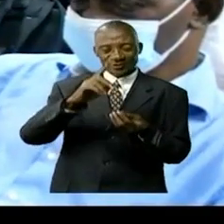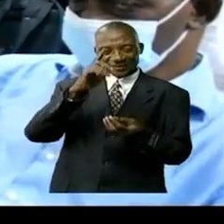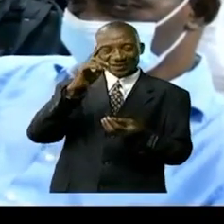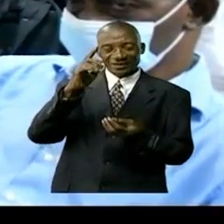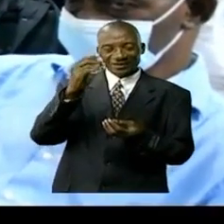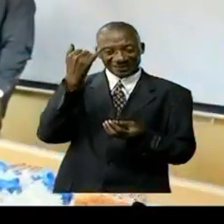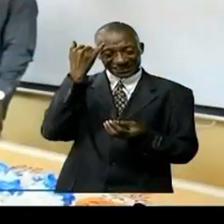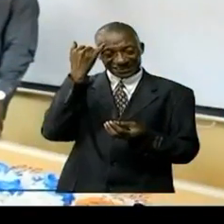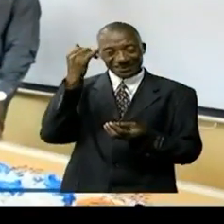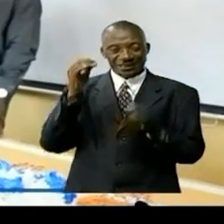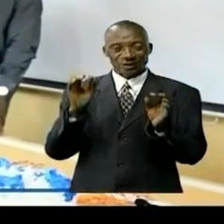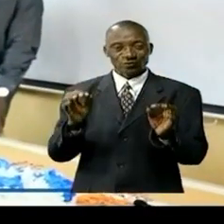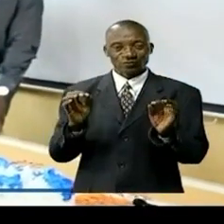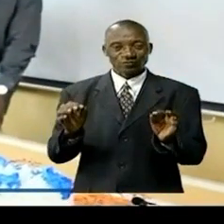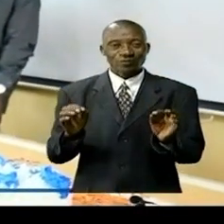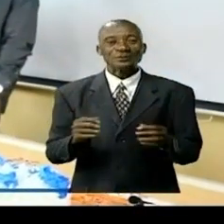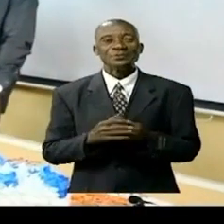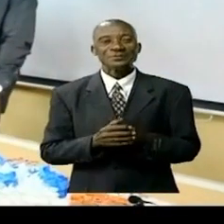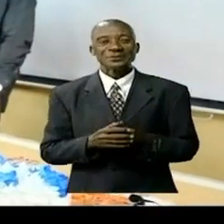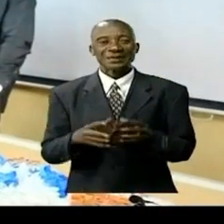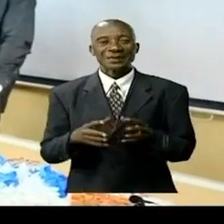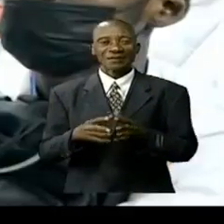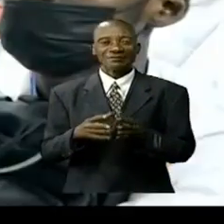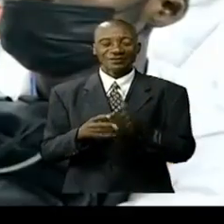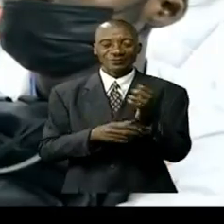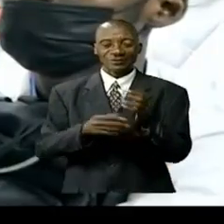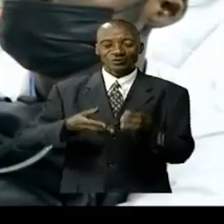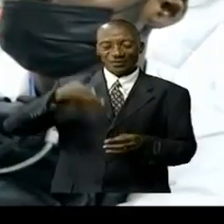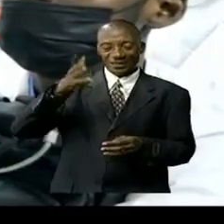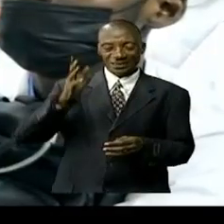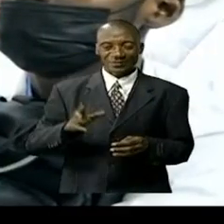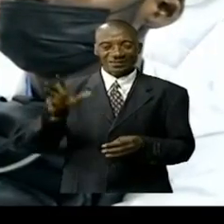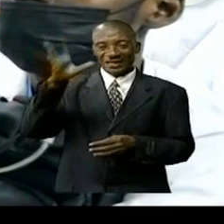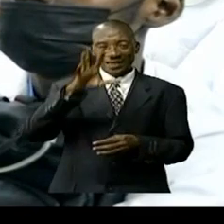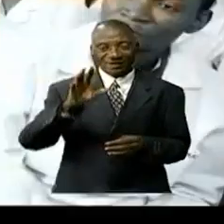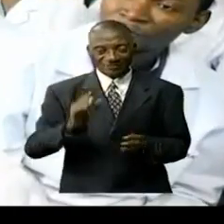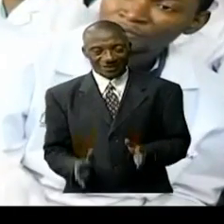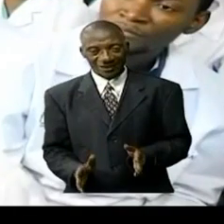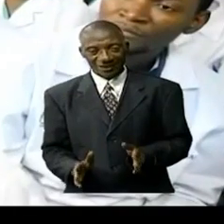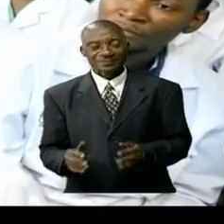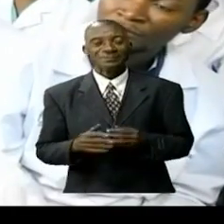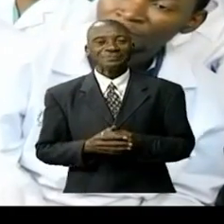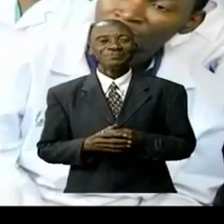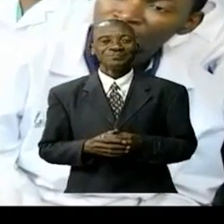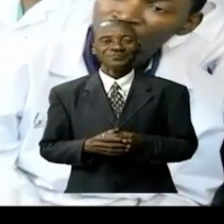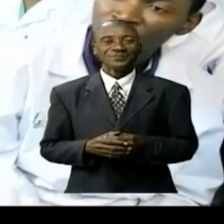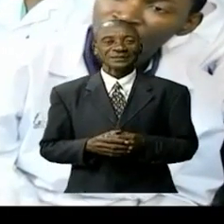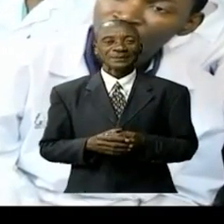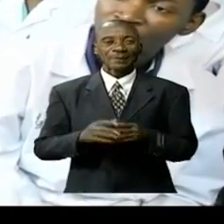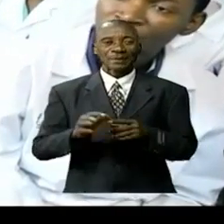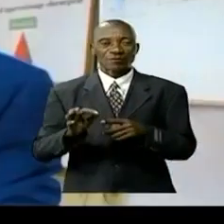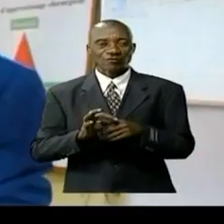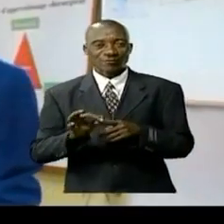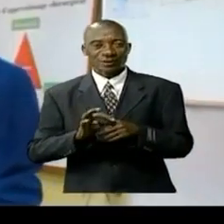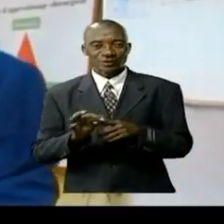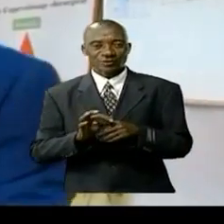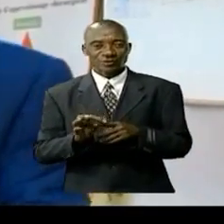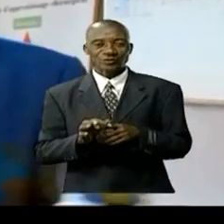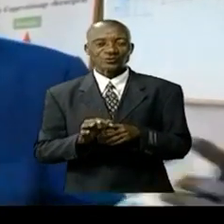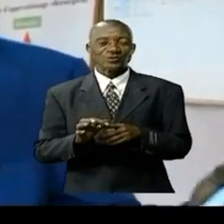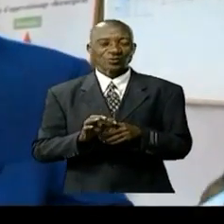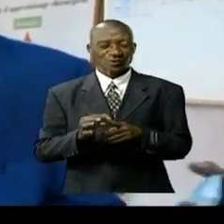les a mises en face des experts africains et francophones. La formation chirurgicale universelle